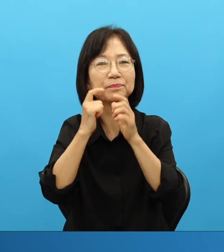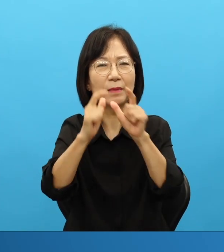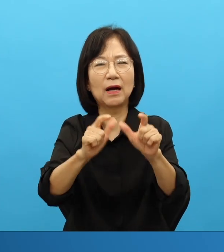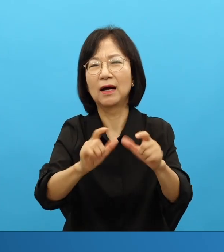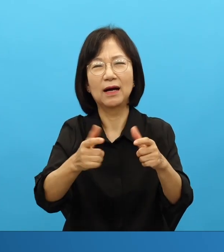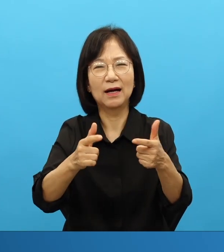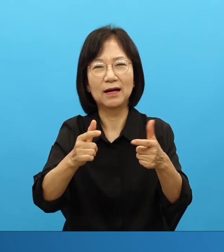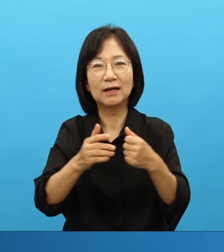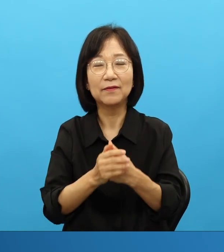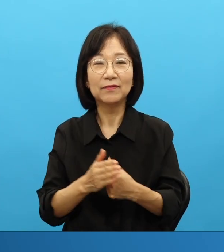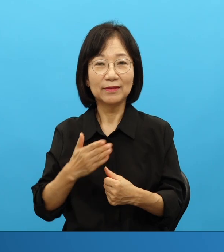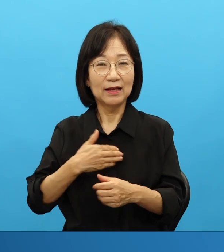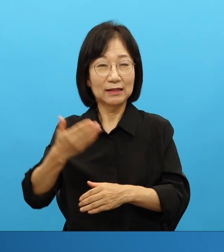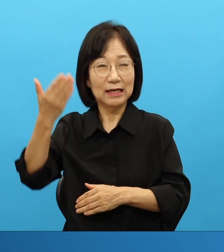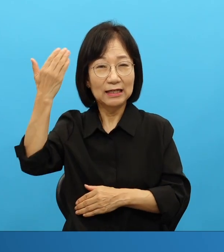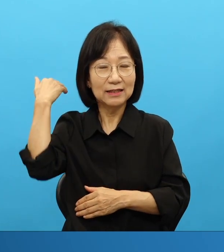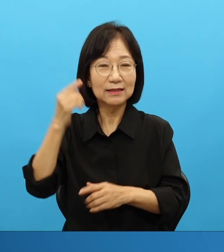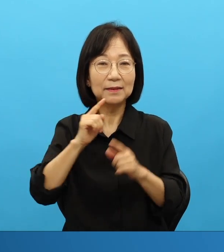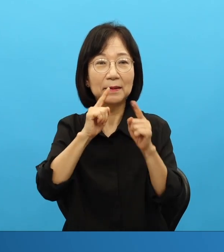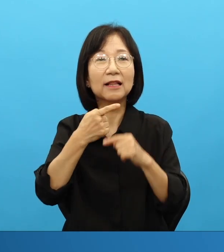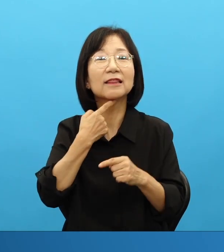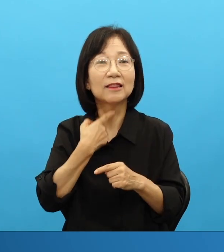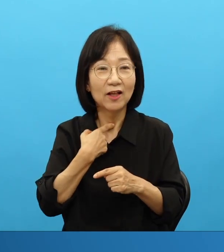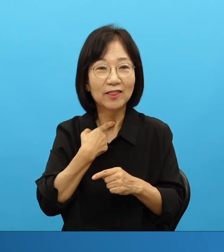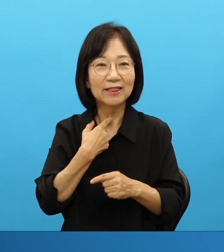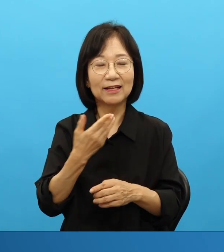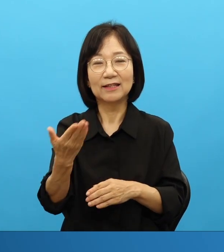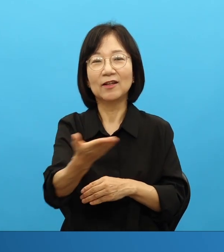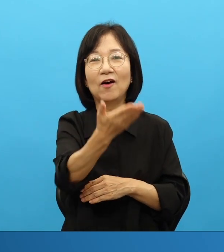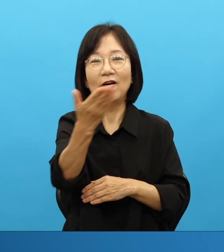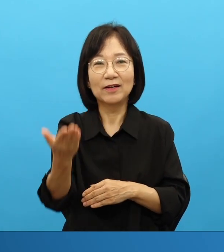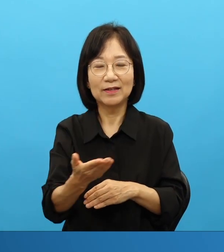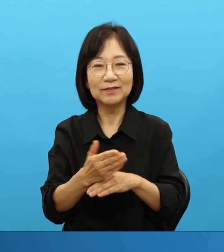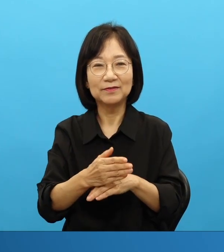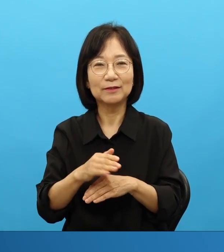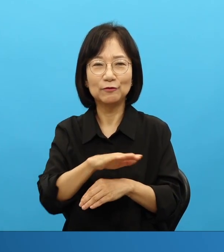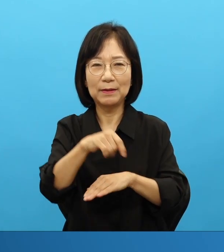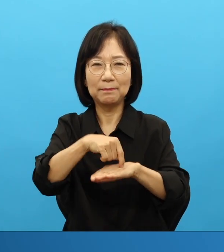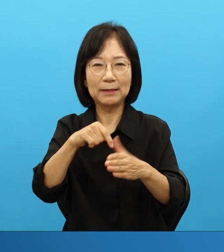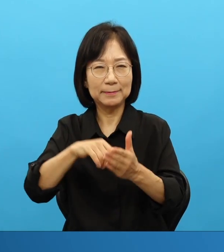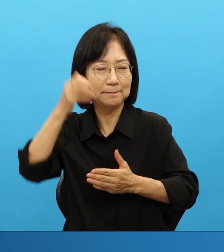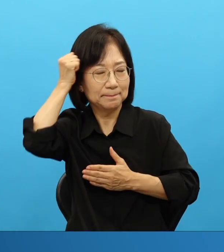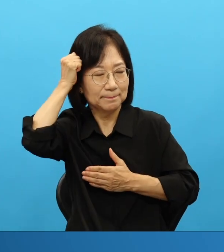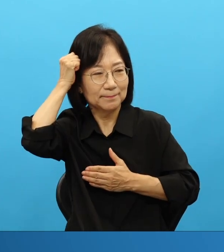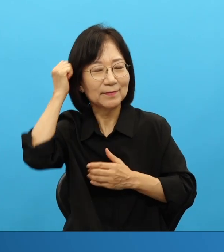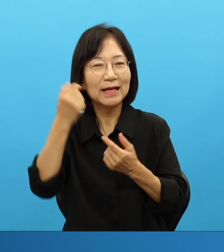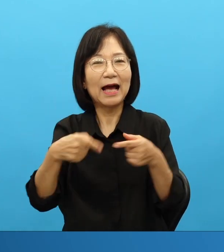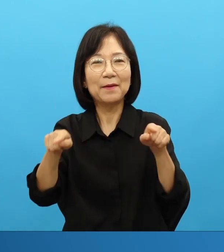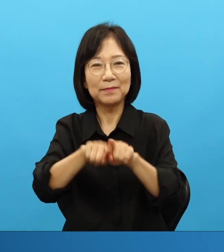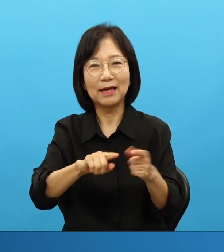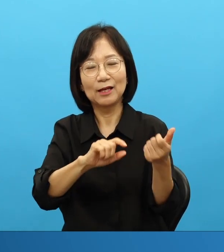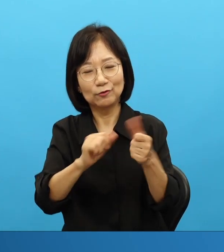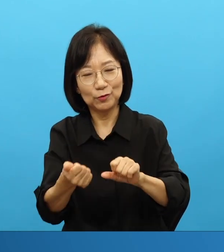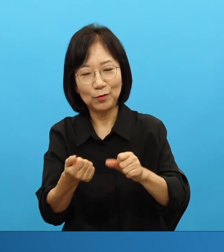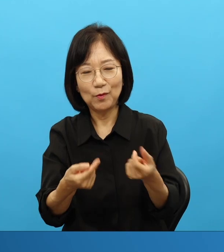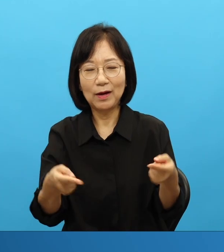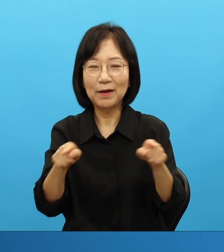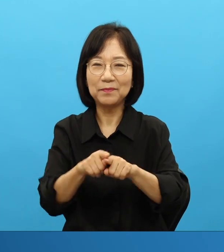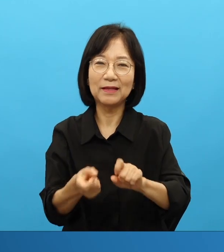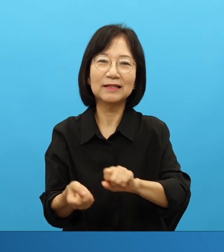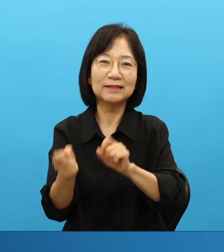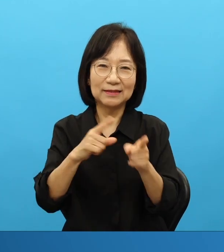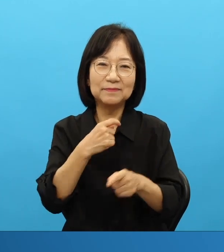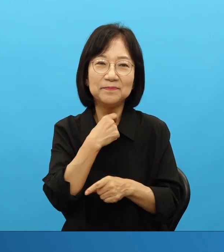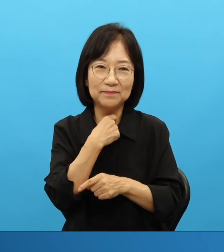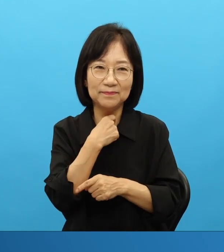정죄하려고 하는 것이 아니라 내가 이전에 말하였거니와 너희가 우리 마음에 있어 함께 죽고 함께